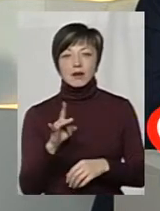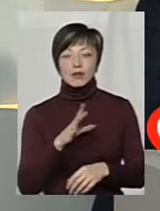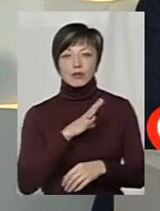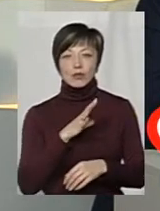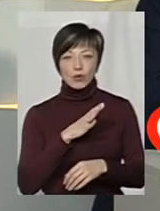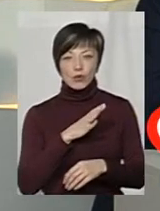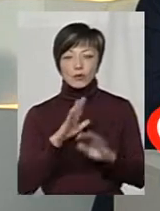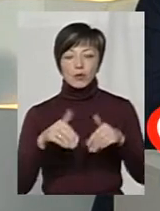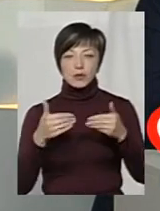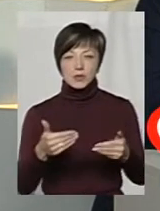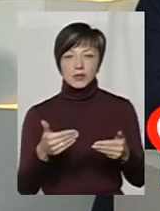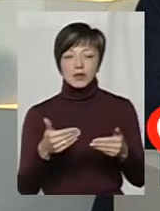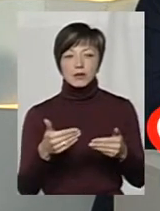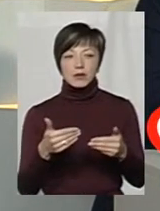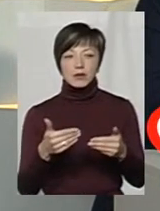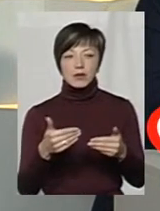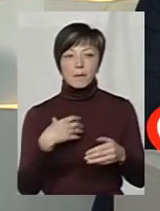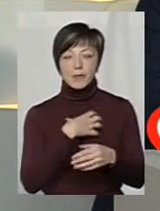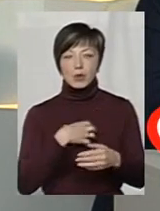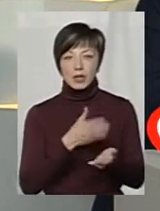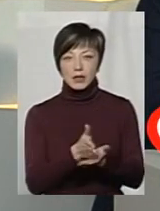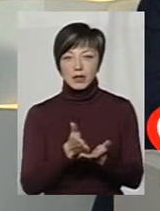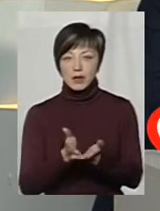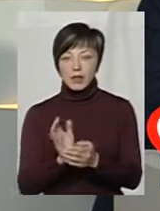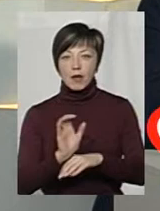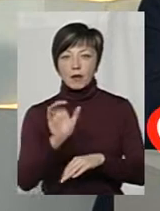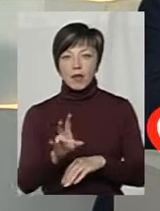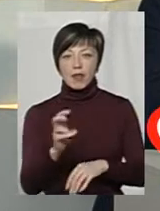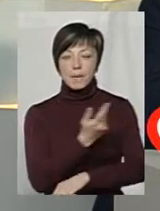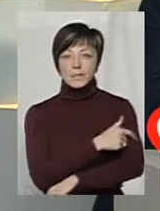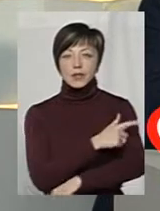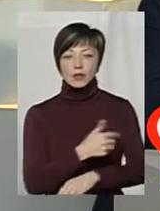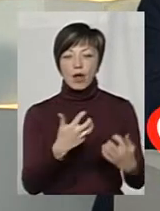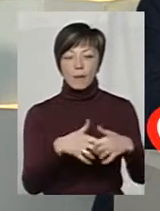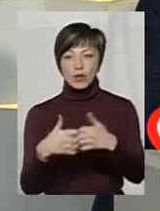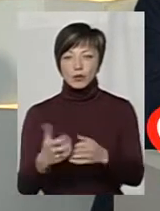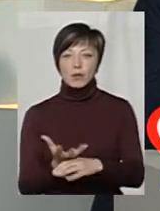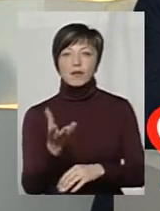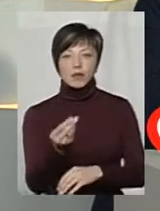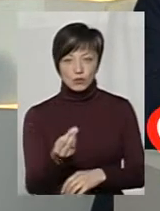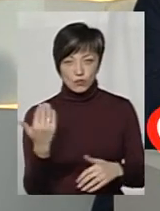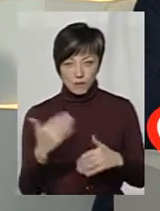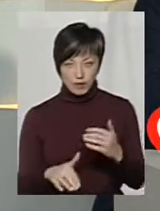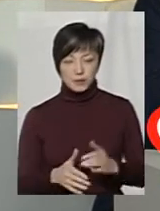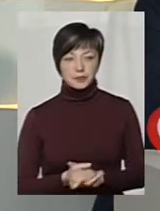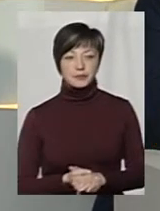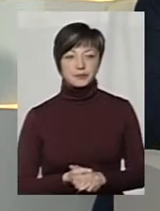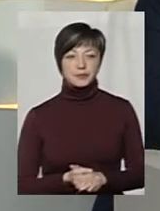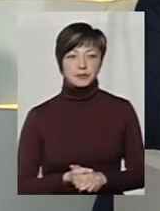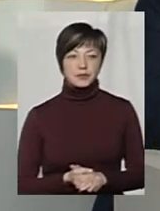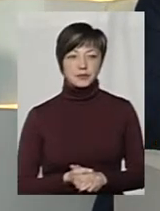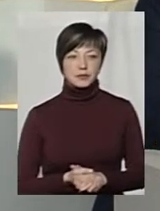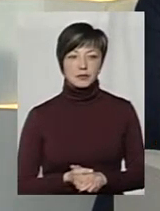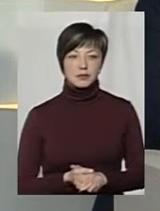за їхньою пропозицією, було розроблено пріоритетні напрямки, було направлено саме на медичну апаратуру, яка профінансована.